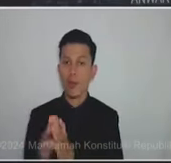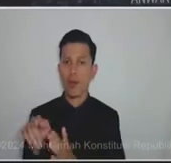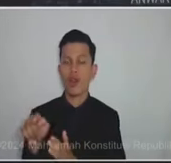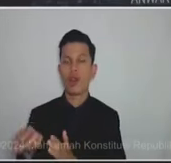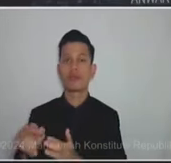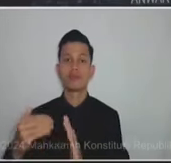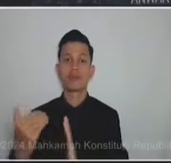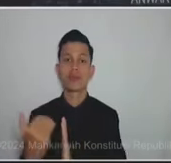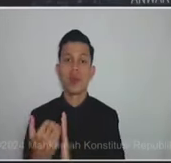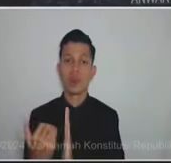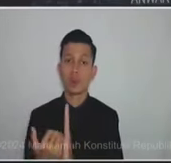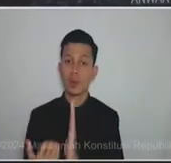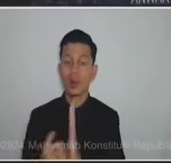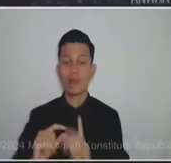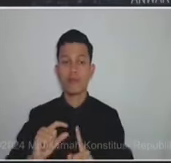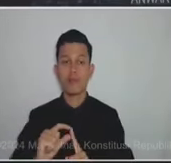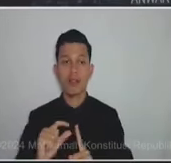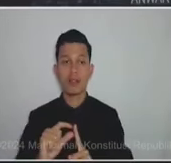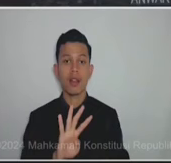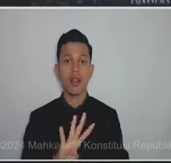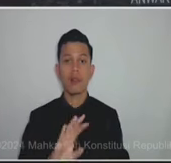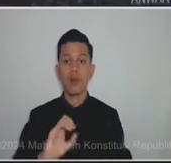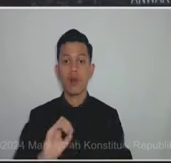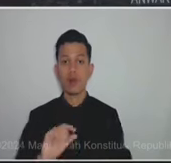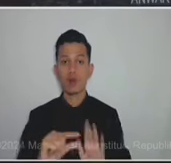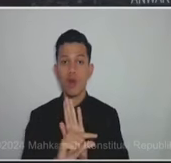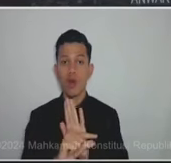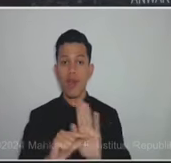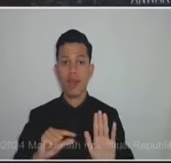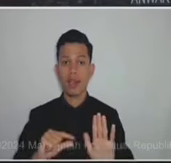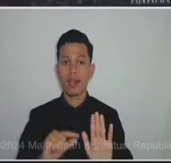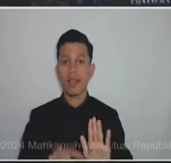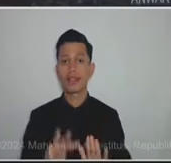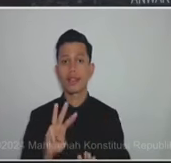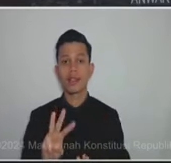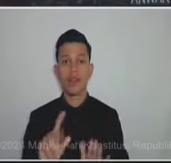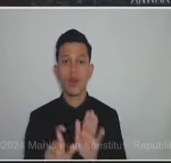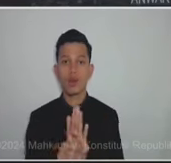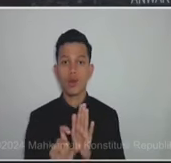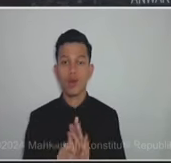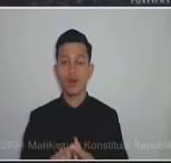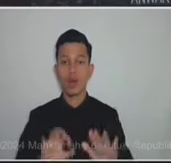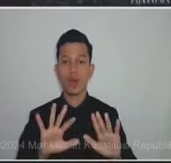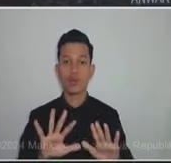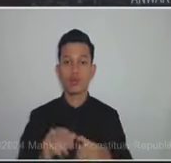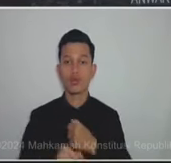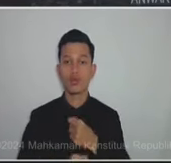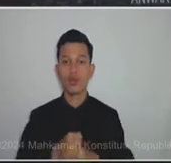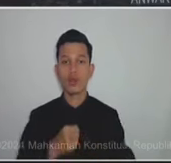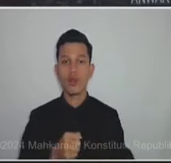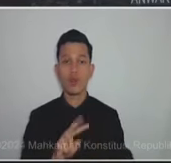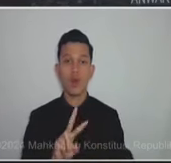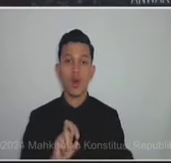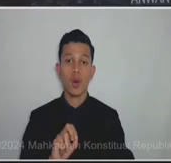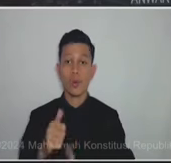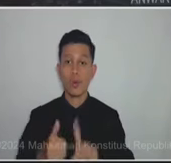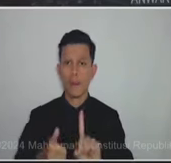diberlakunannya kembali norma sebagaimana ketentuan pasal 40 ayat 3 UU 10